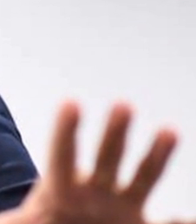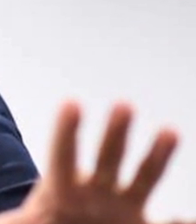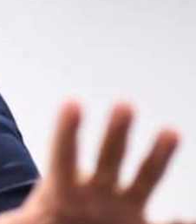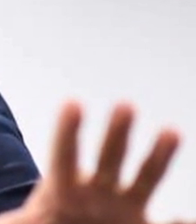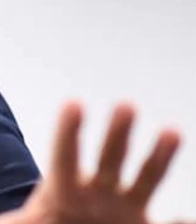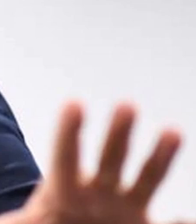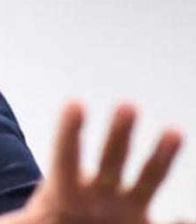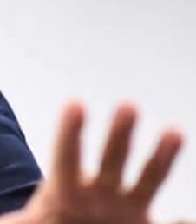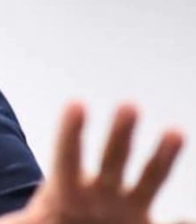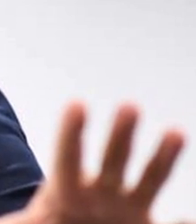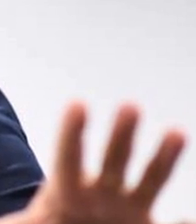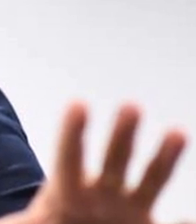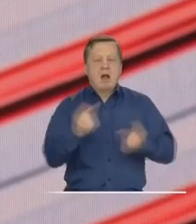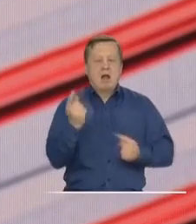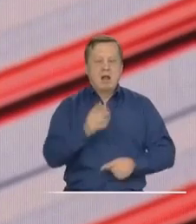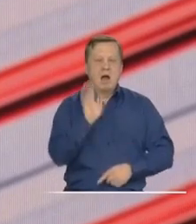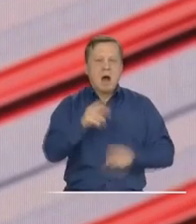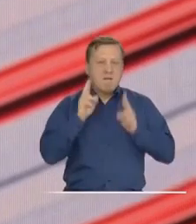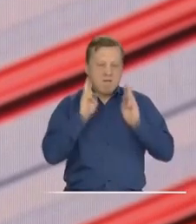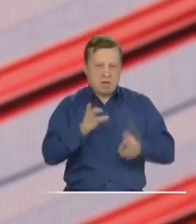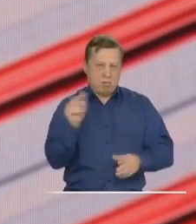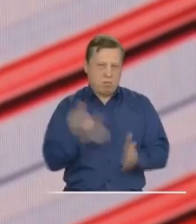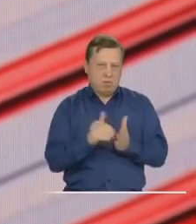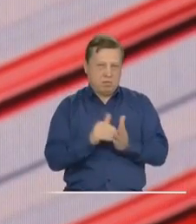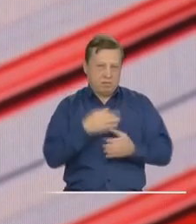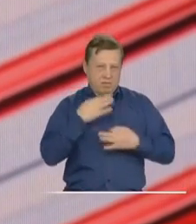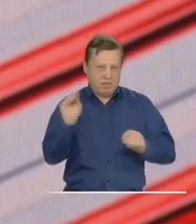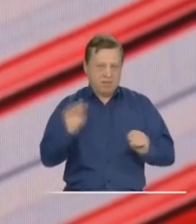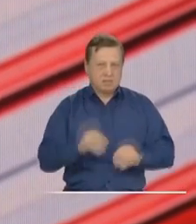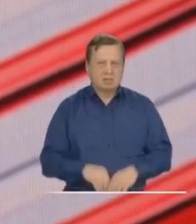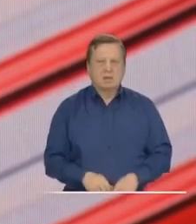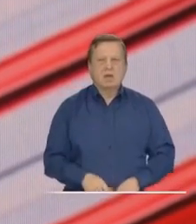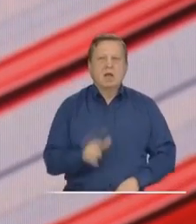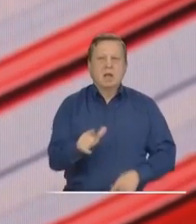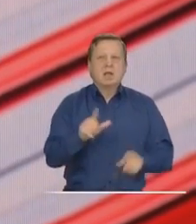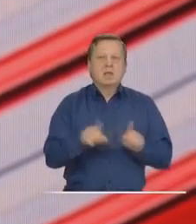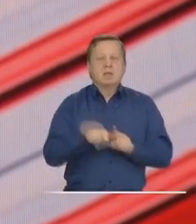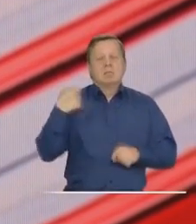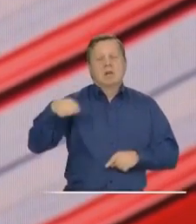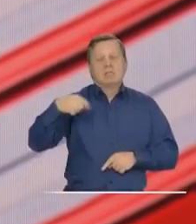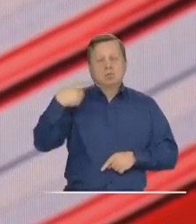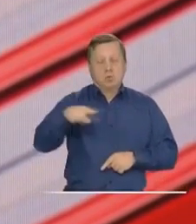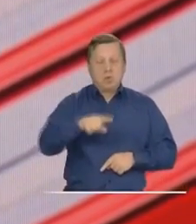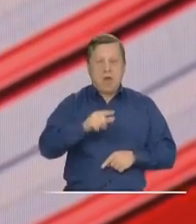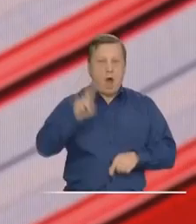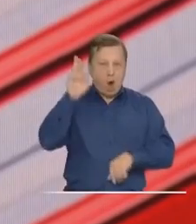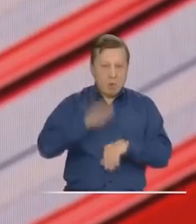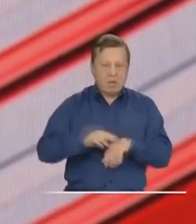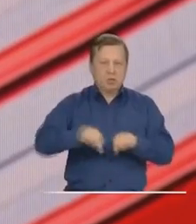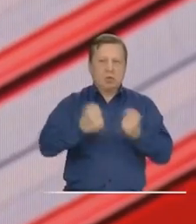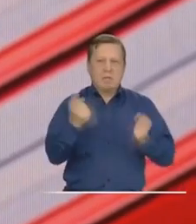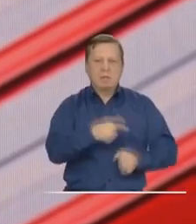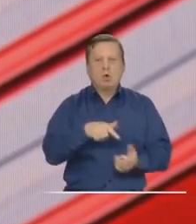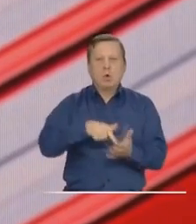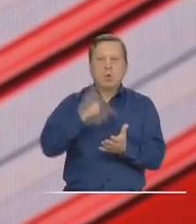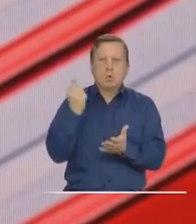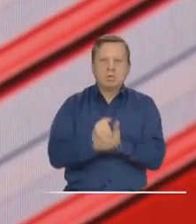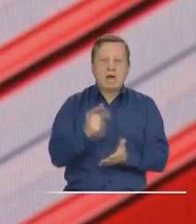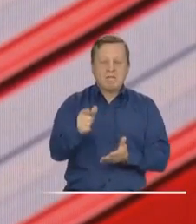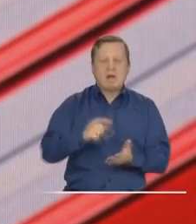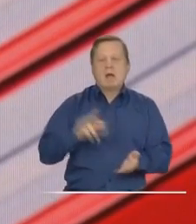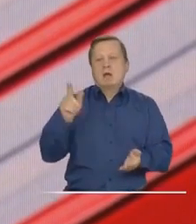prezydentowi andrzejowi dudzie druga sprawa no to oczywiście złamane obietnice prezydenta andrzeja dudy miała być ustawa o kwocie wolnej